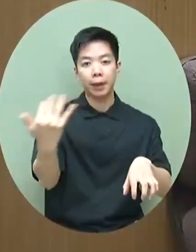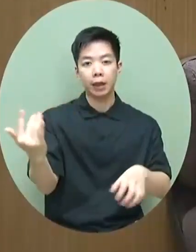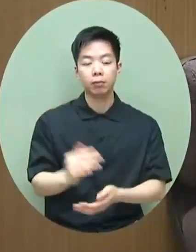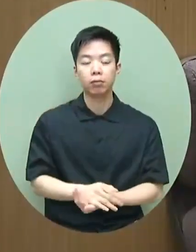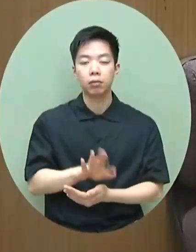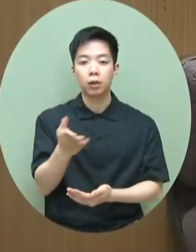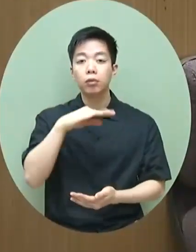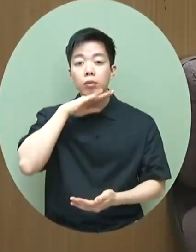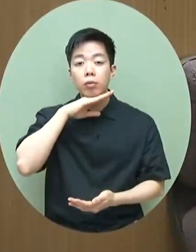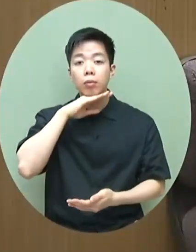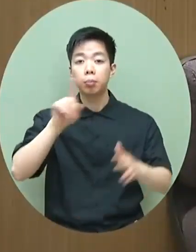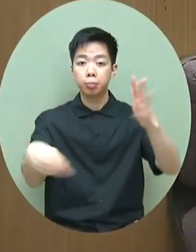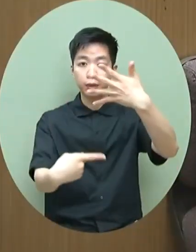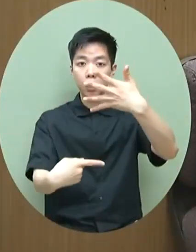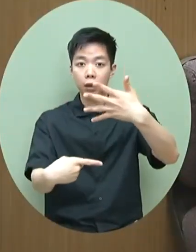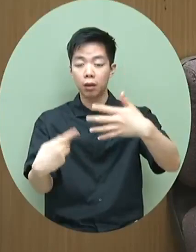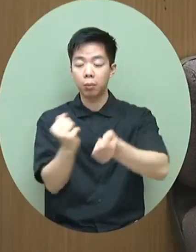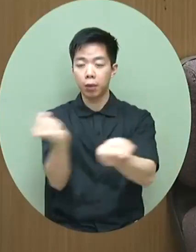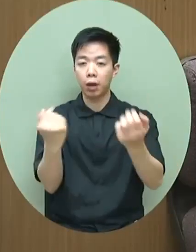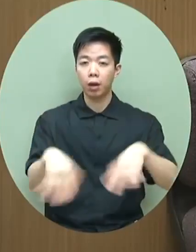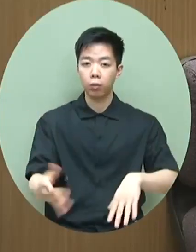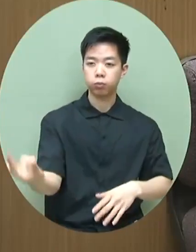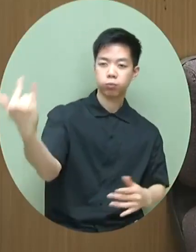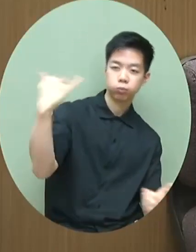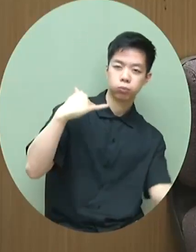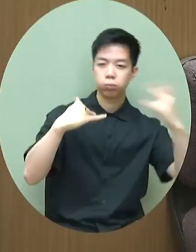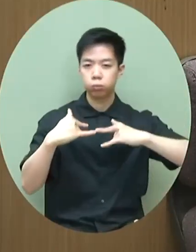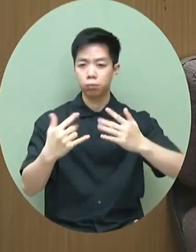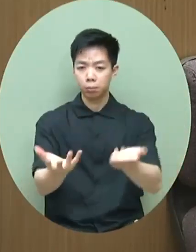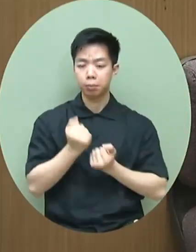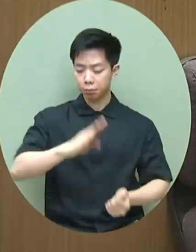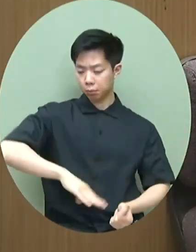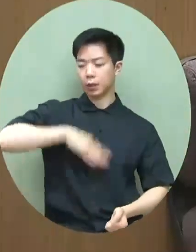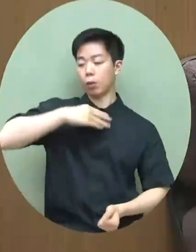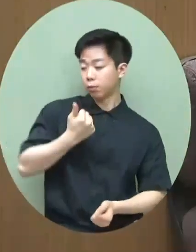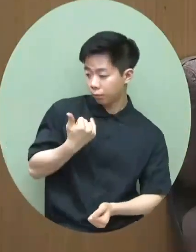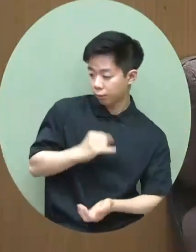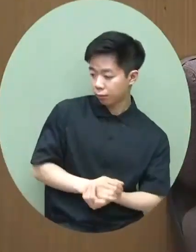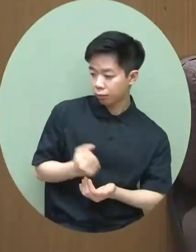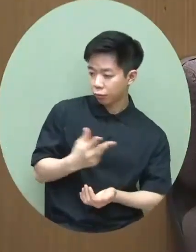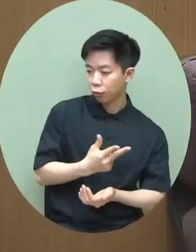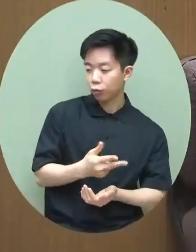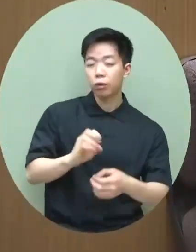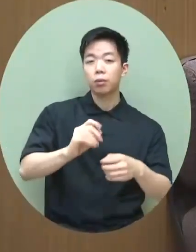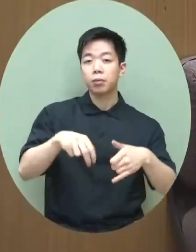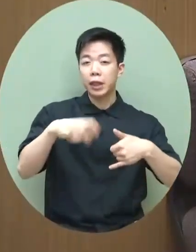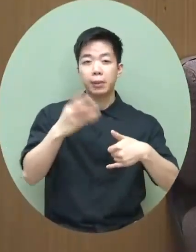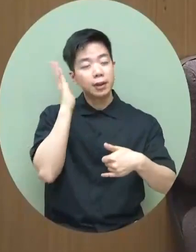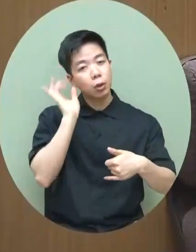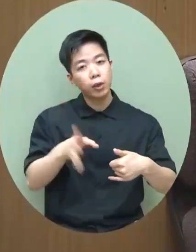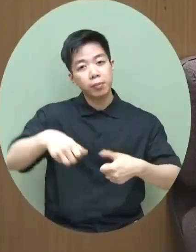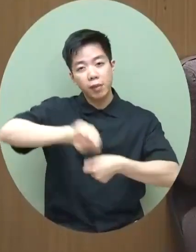考慮再增加多些檢疫酒店？還有另外都想問一問的，就是因為知道